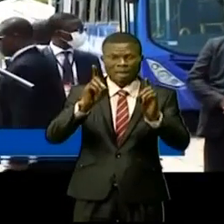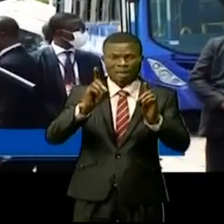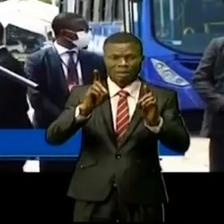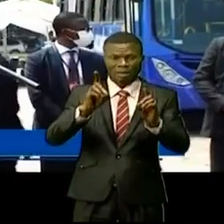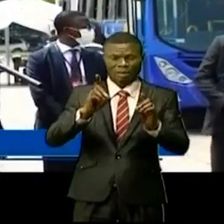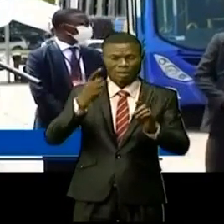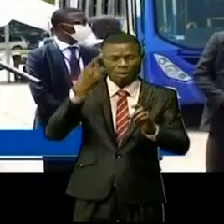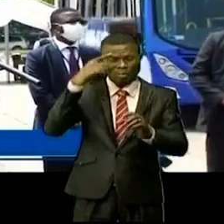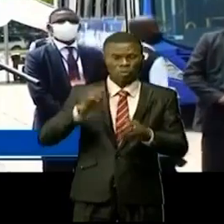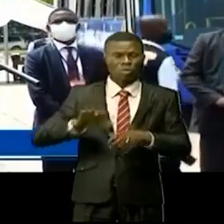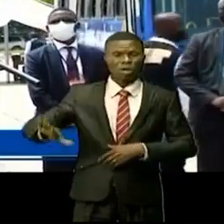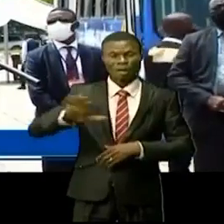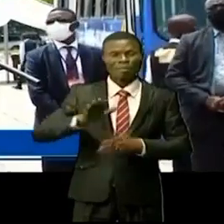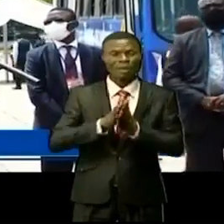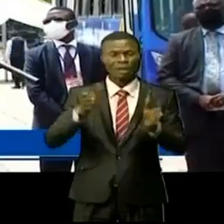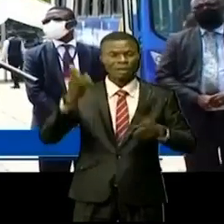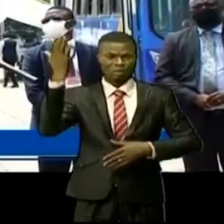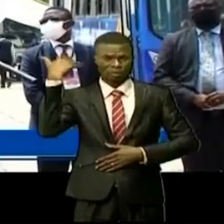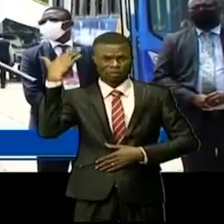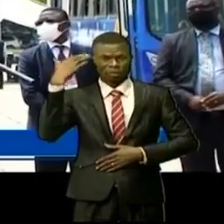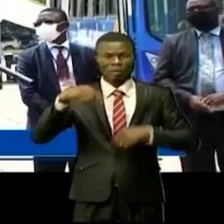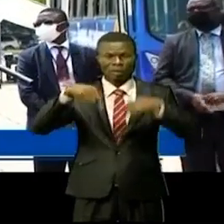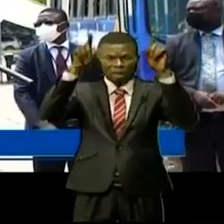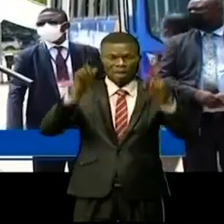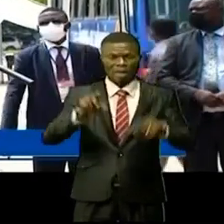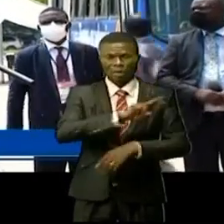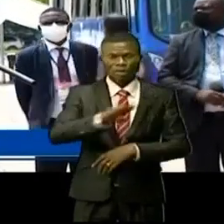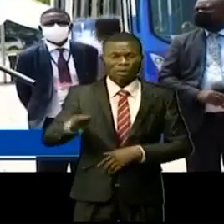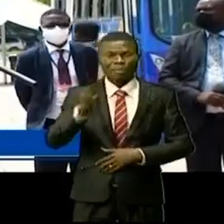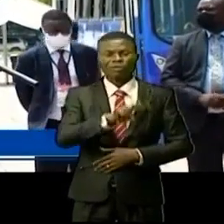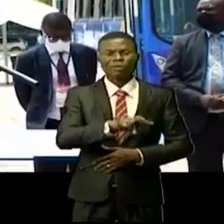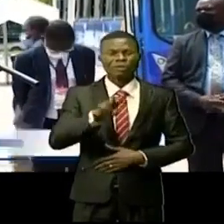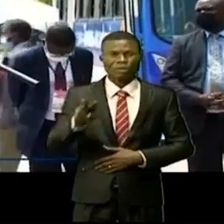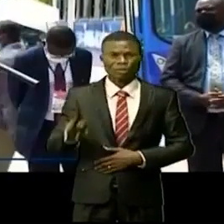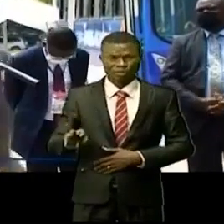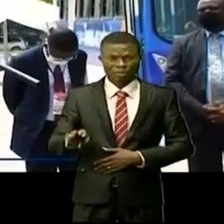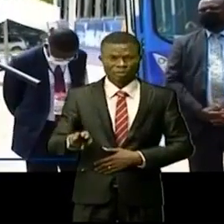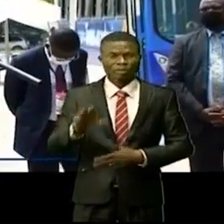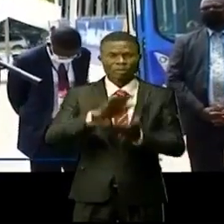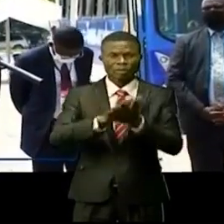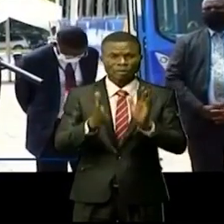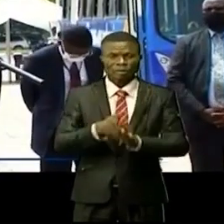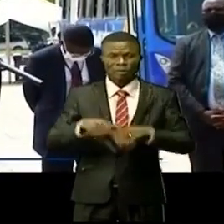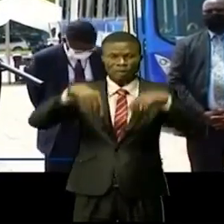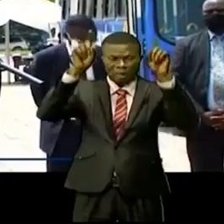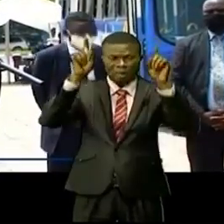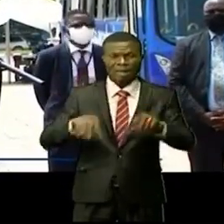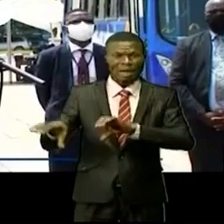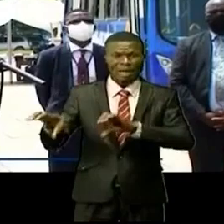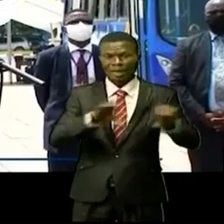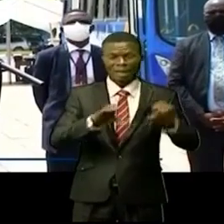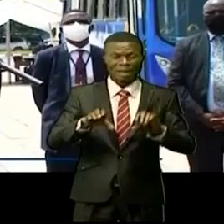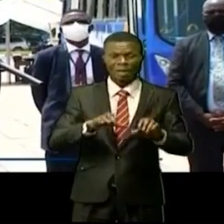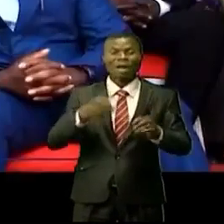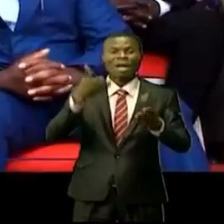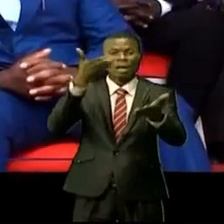nation, que l'année 2022 sera consacrée aux actions